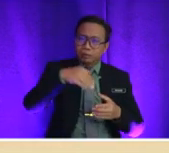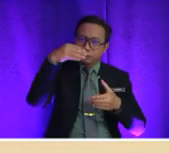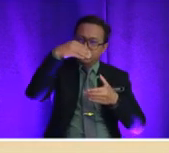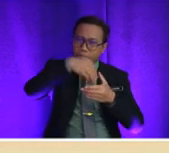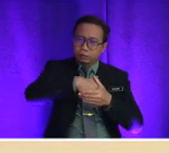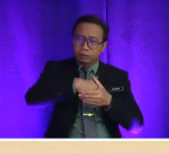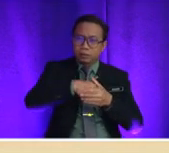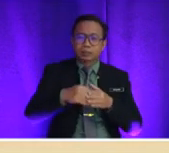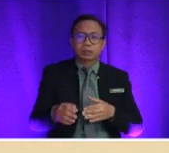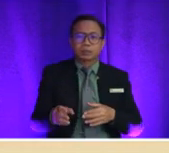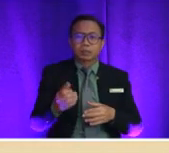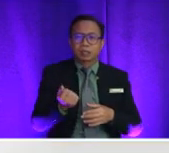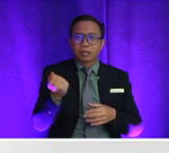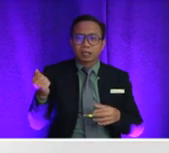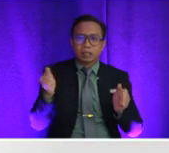larutan garam